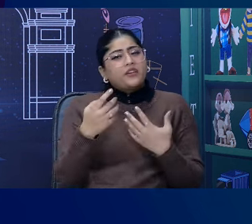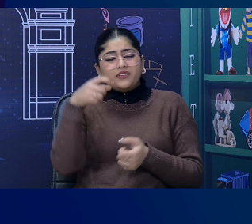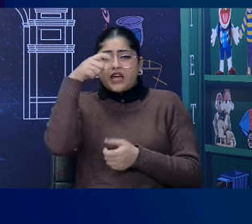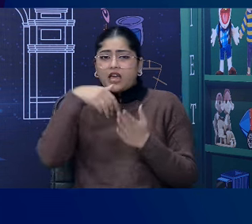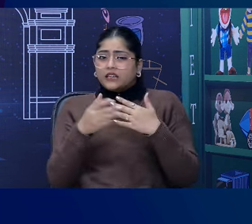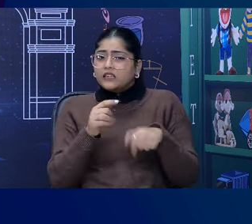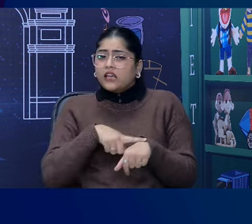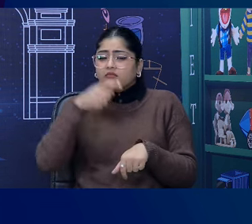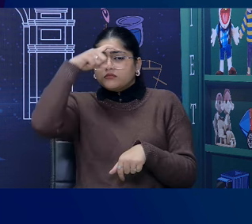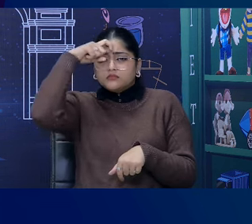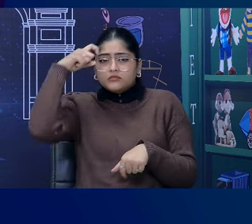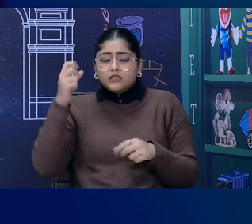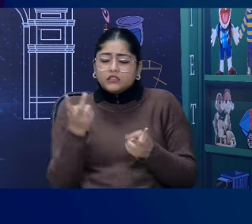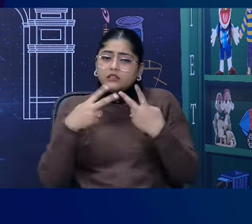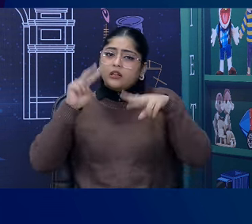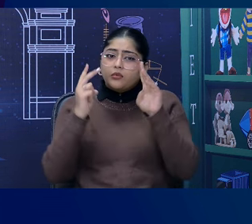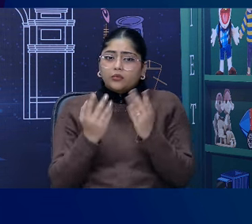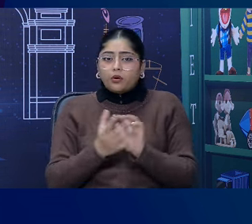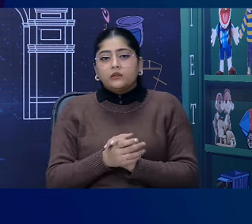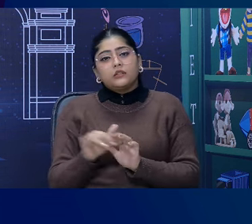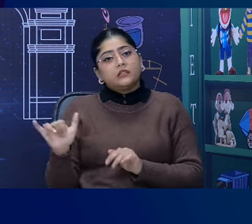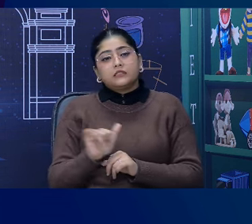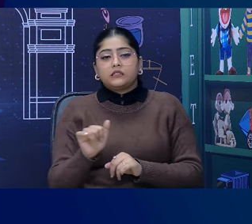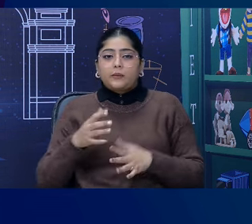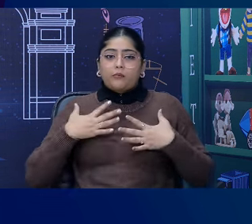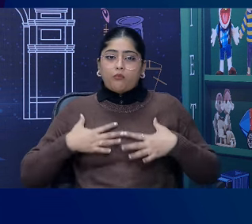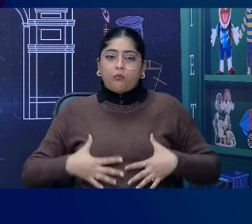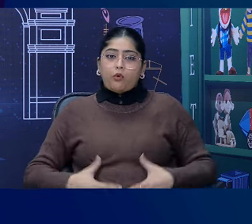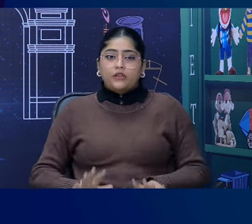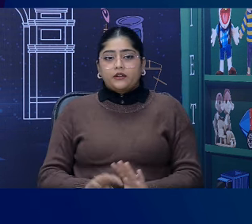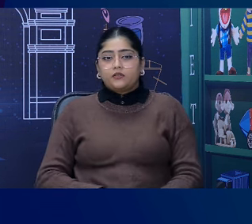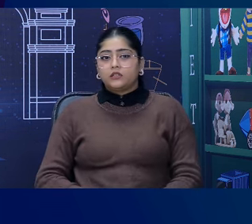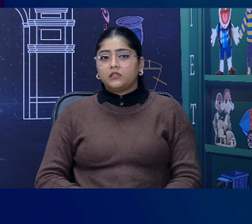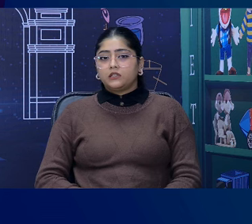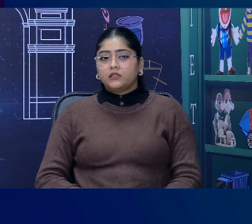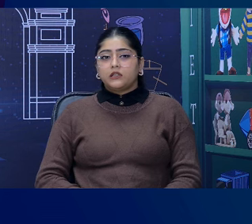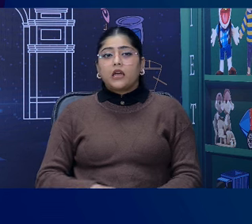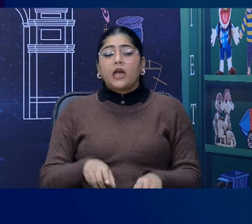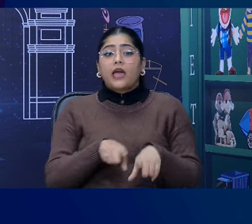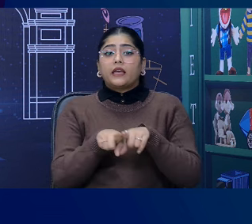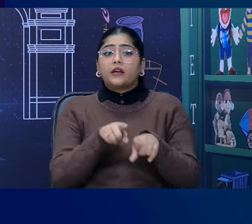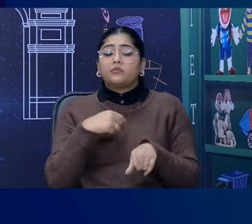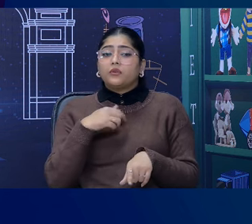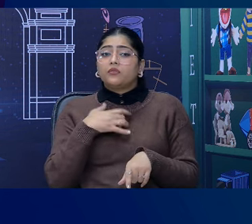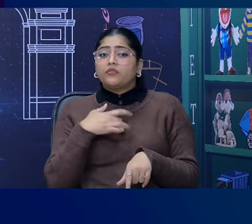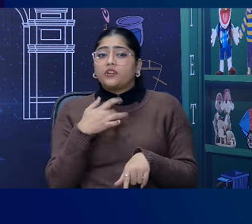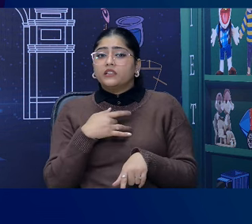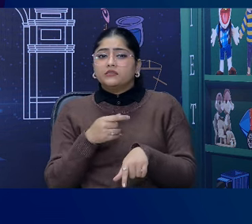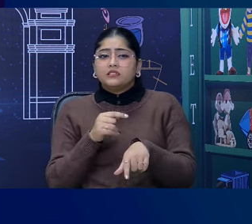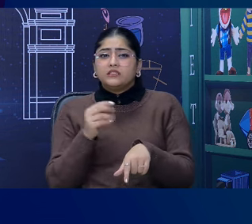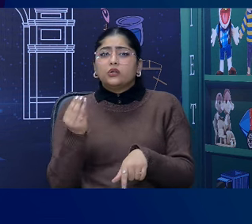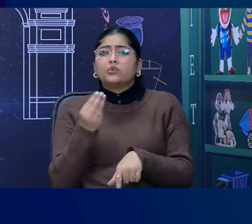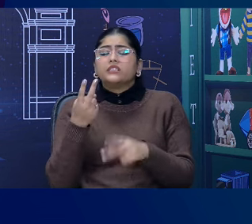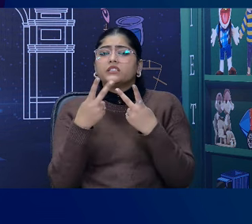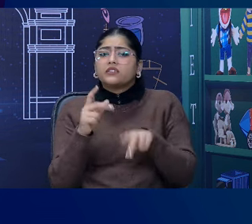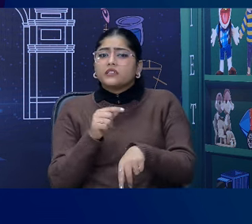आती है बहुत ज्यादा ये भी फिजिकल सिमटम्स है ओके हम सब बोलते हैं हमारे सुइयां जुब रही है हाथों में पैरों में वो भी